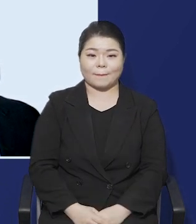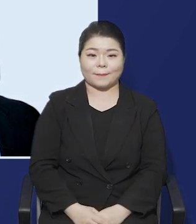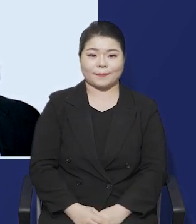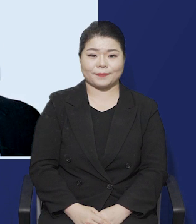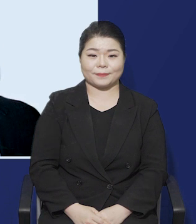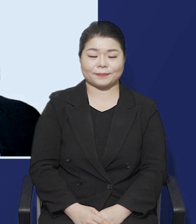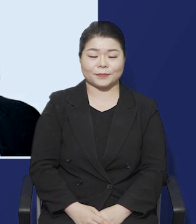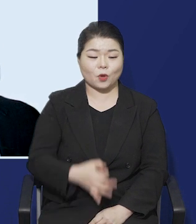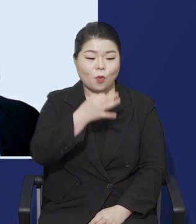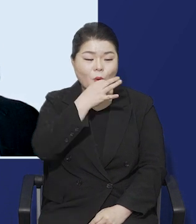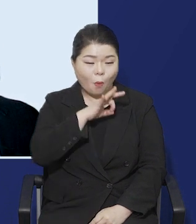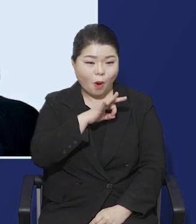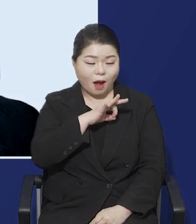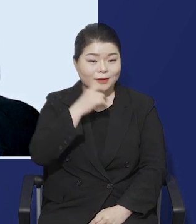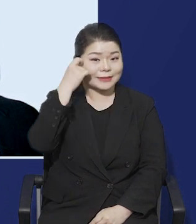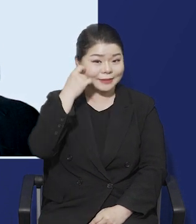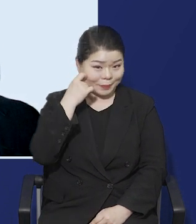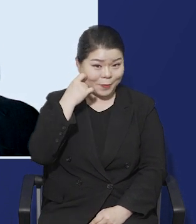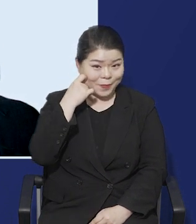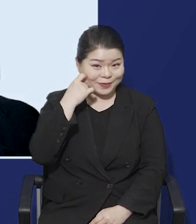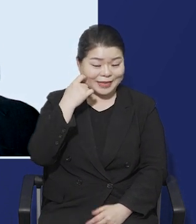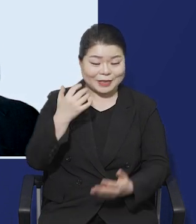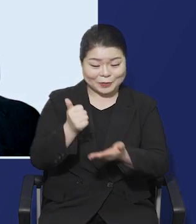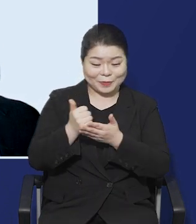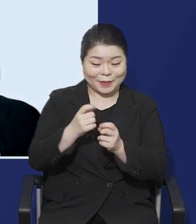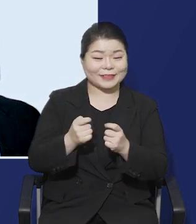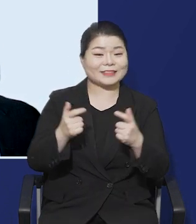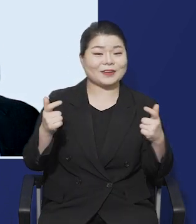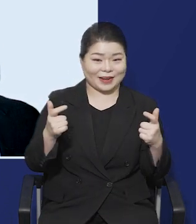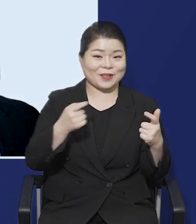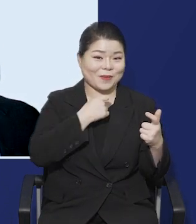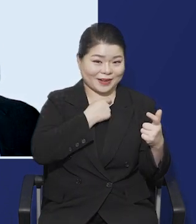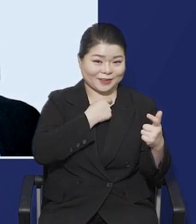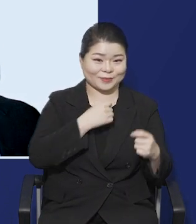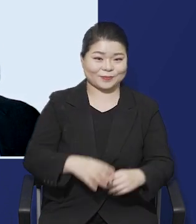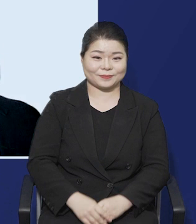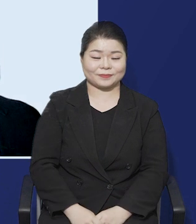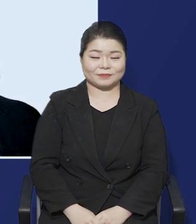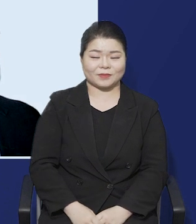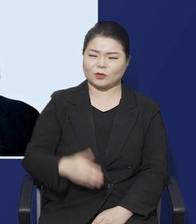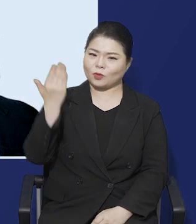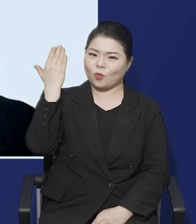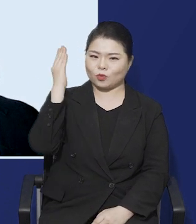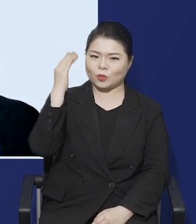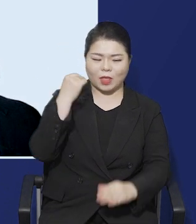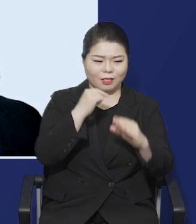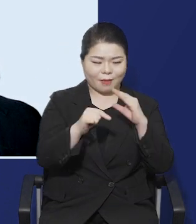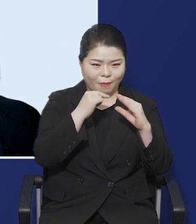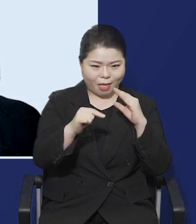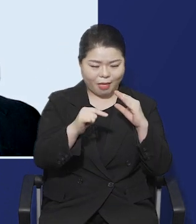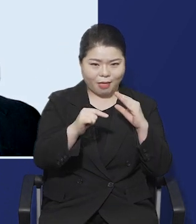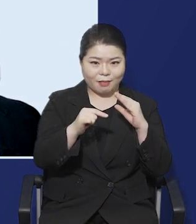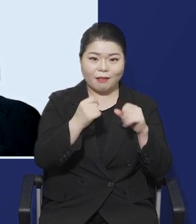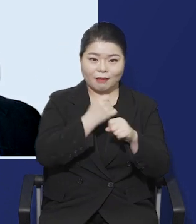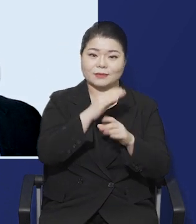보내고 그 효과를 느끼는 그런 마케팅 전략입니다. 어, 근데 최근에 그